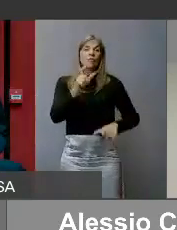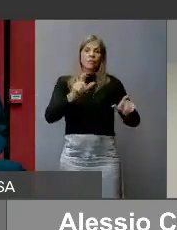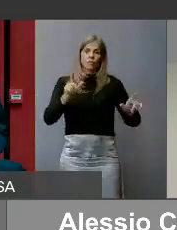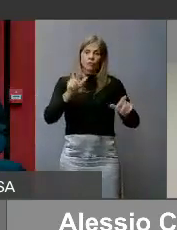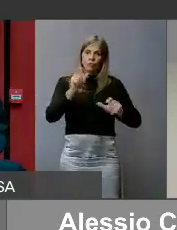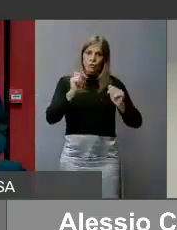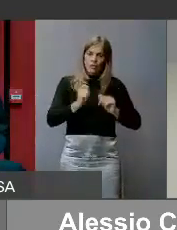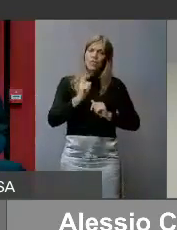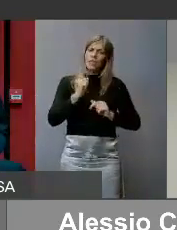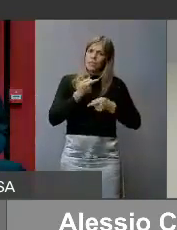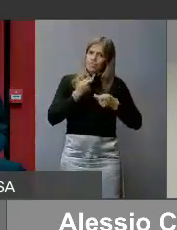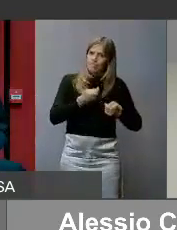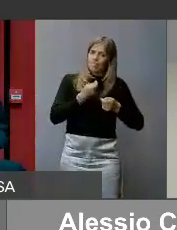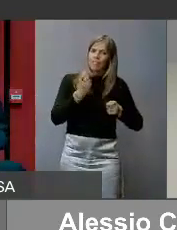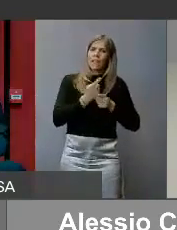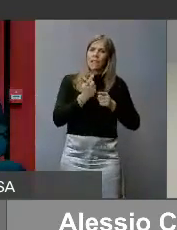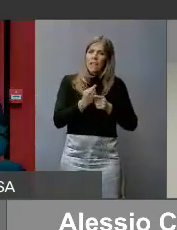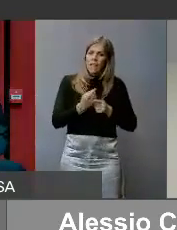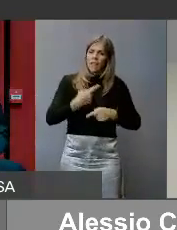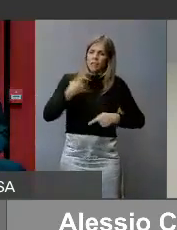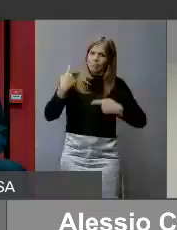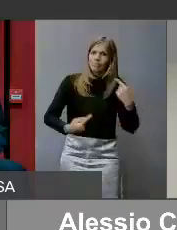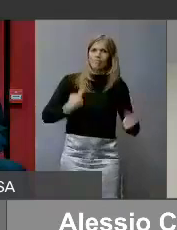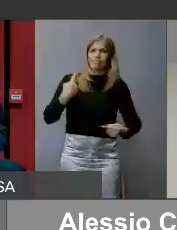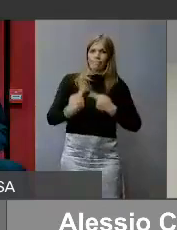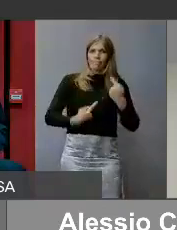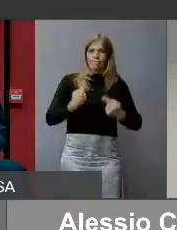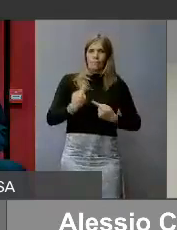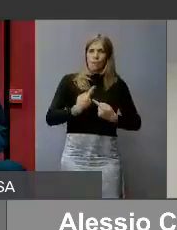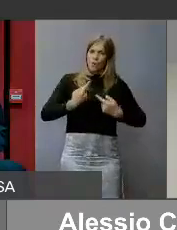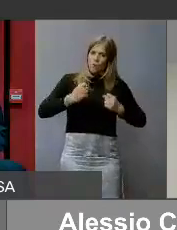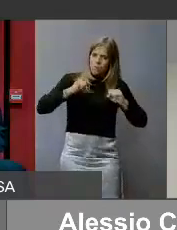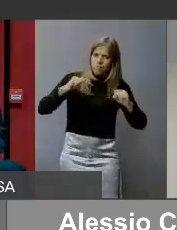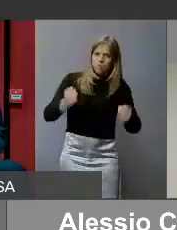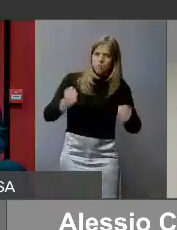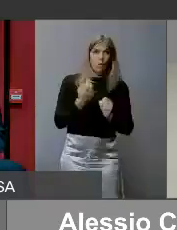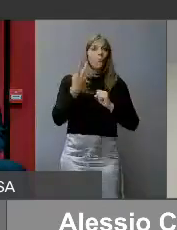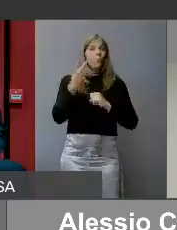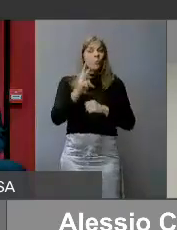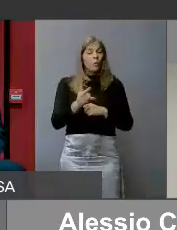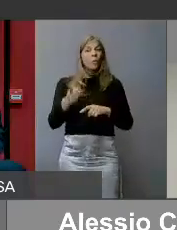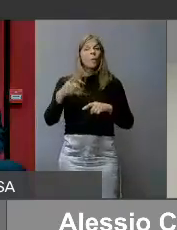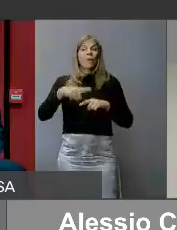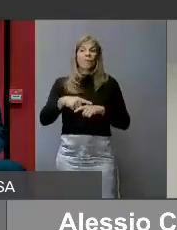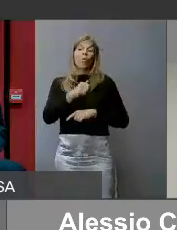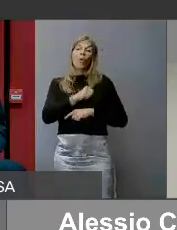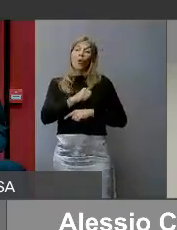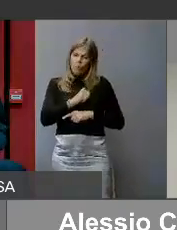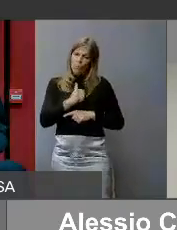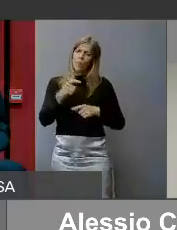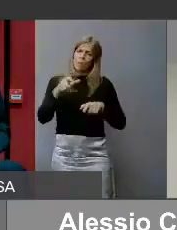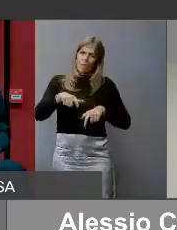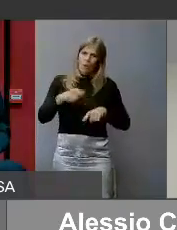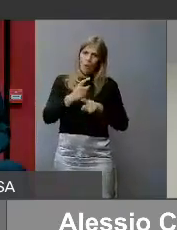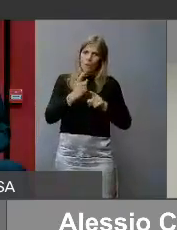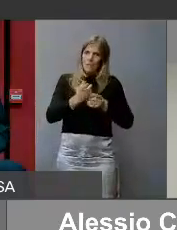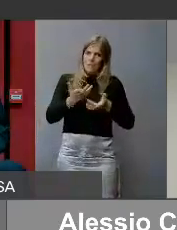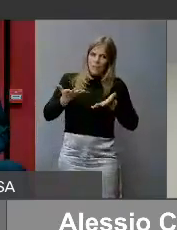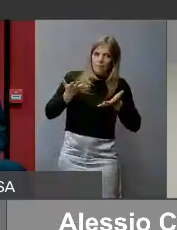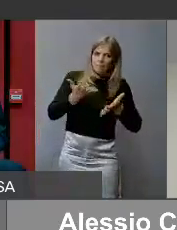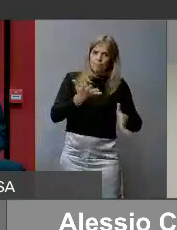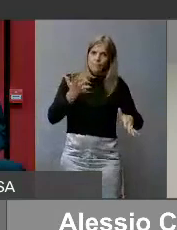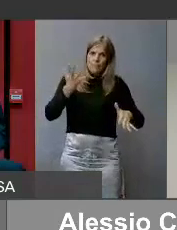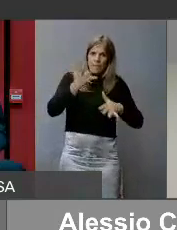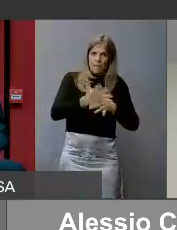per la differenziata serve sicuramente ci deve mettere del suo il comune ma ci devono cima è importante